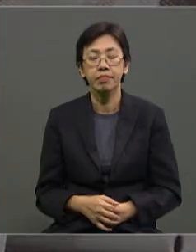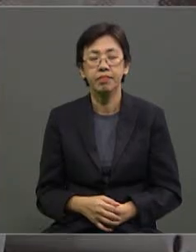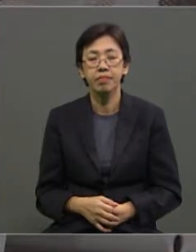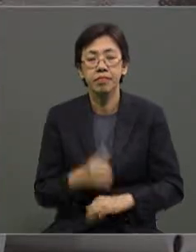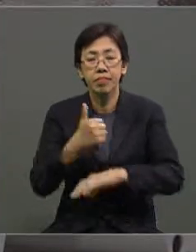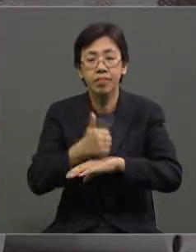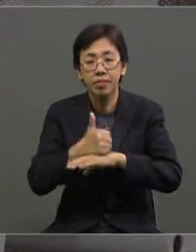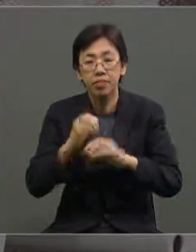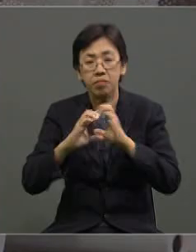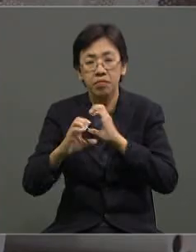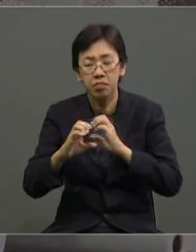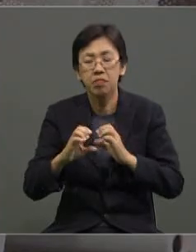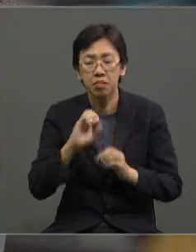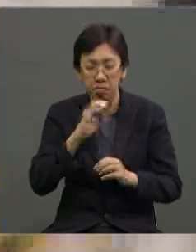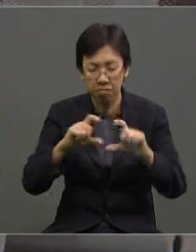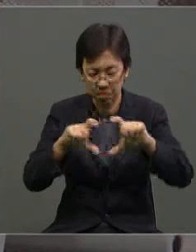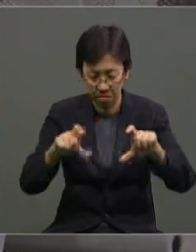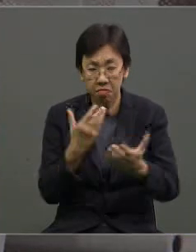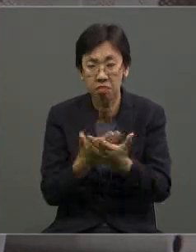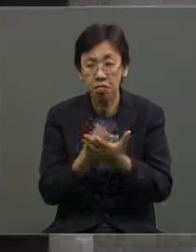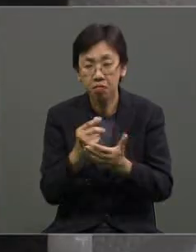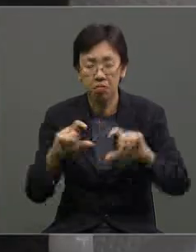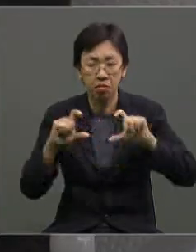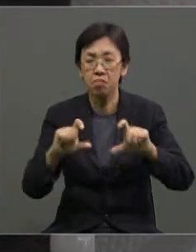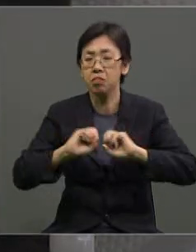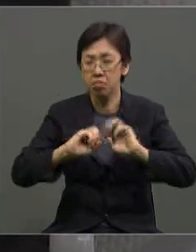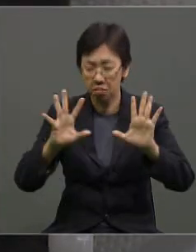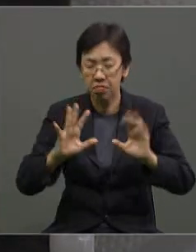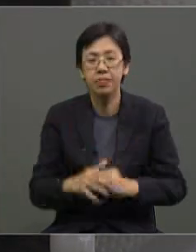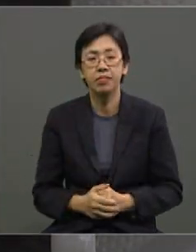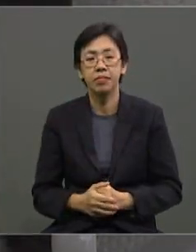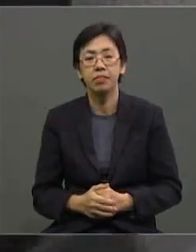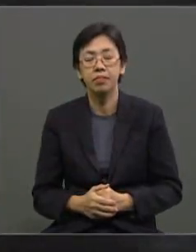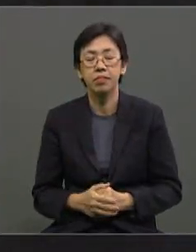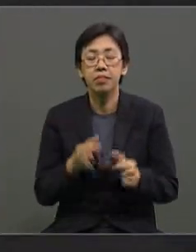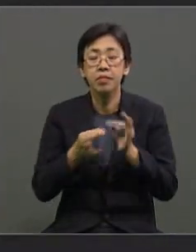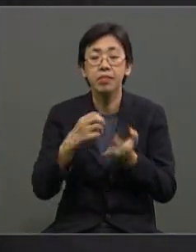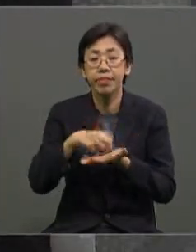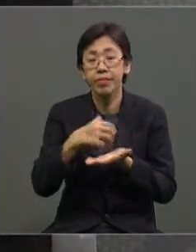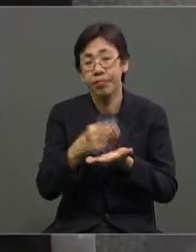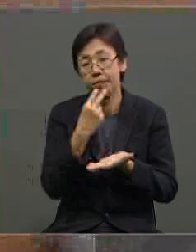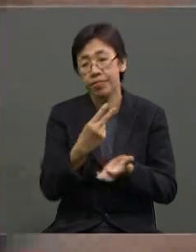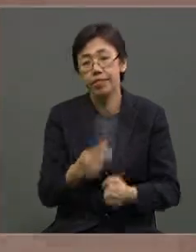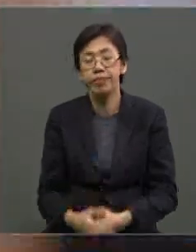ารก็เน้นย้ำให้ผู้ประกอบการติดป้ายแสดงราคาแจ้งผู้โดยสารอย่างชัดเจนแล้วลองฟังเสียงบางช่วงบางตอนครับ